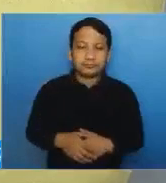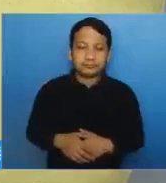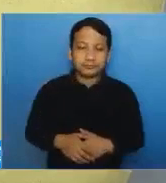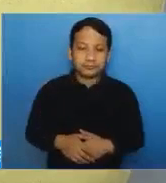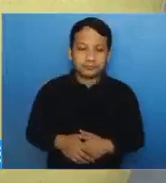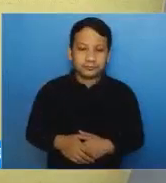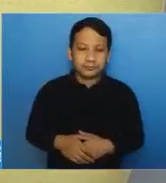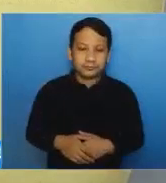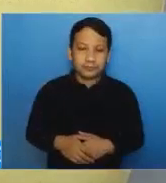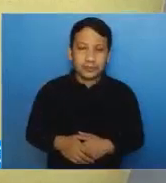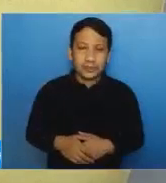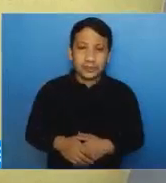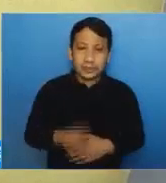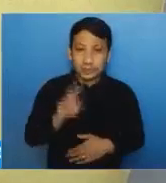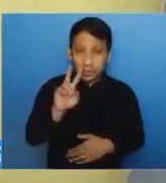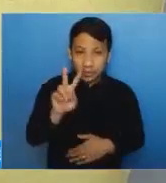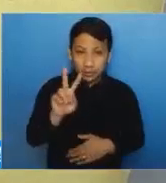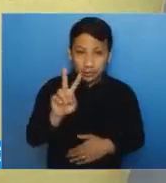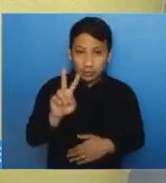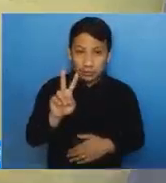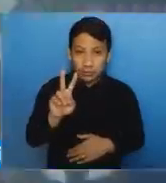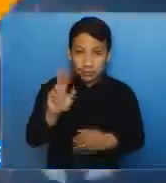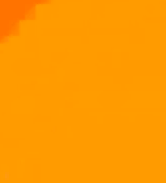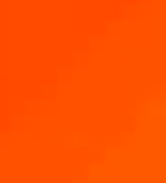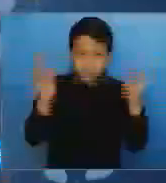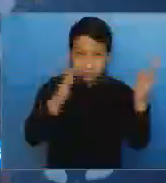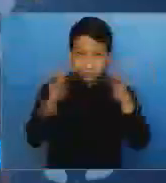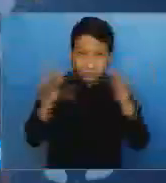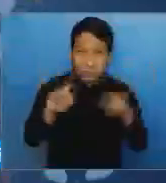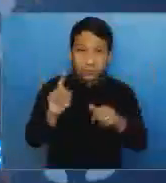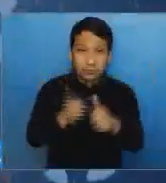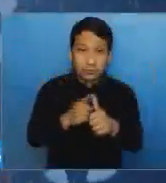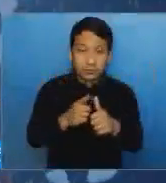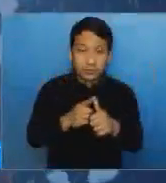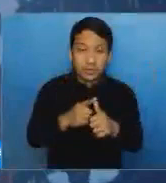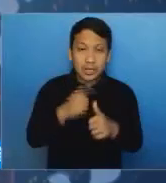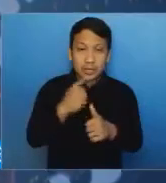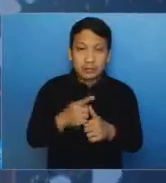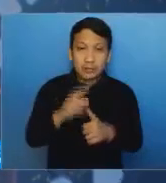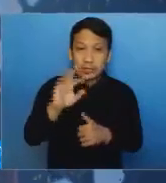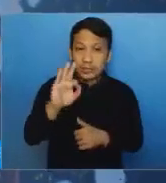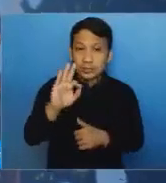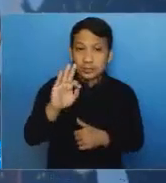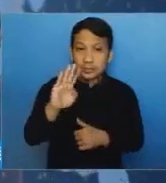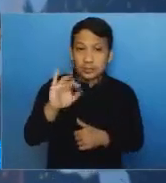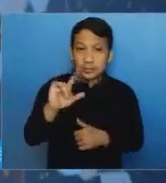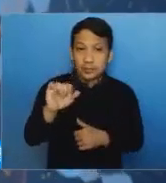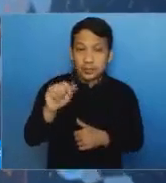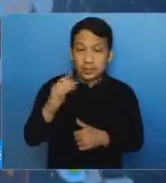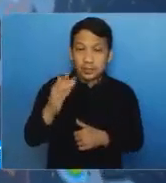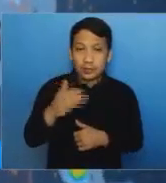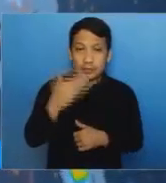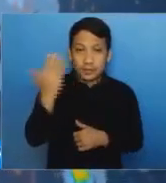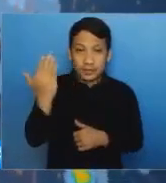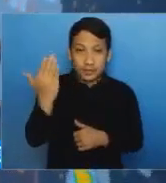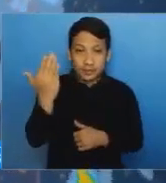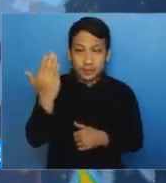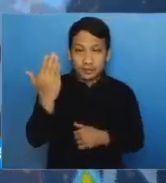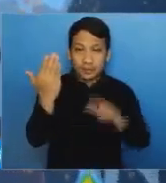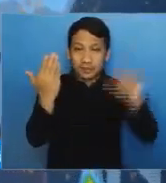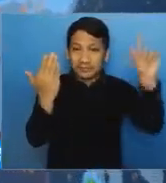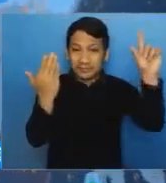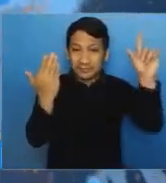Dalawang bagyo ang binabantayan ng PAGASA. Una rito ang Tropical Storm Fabian na nasa loob ng Philippine Area of